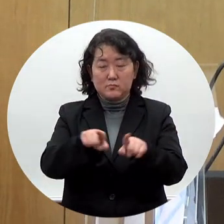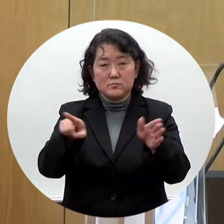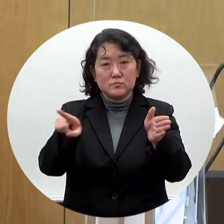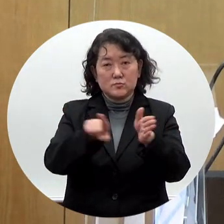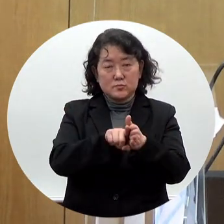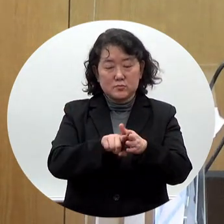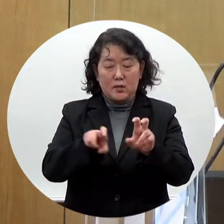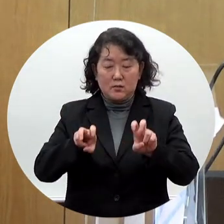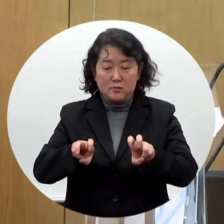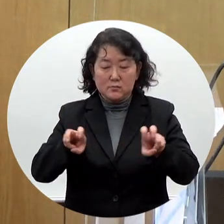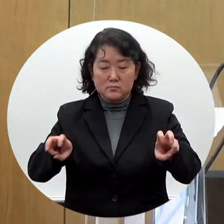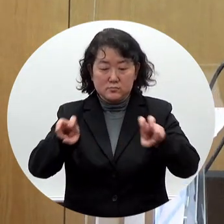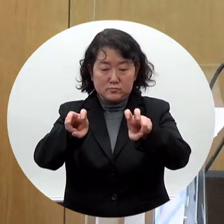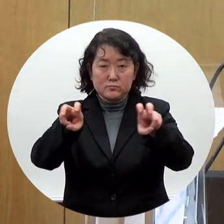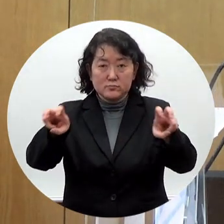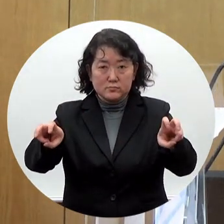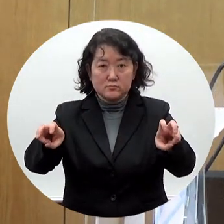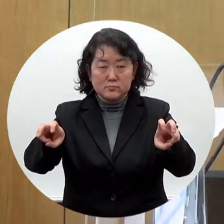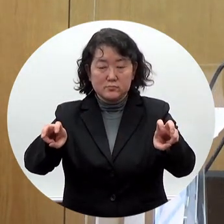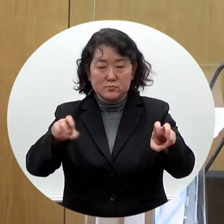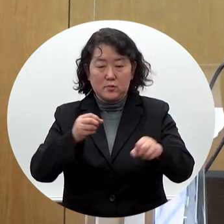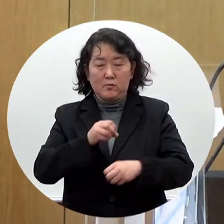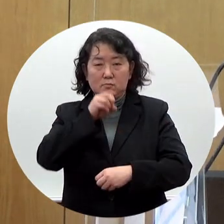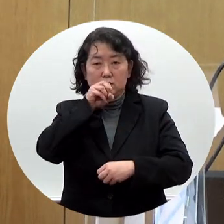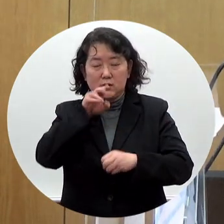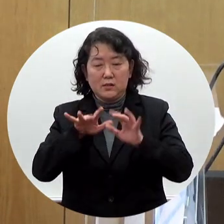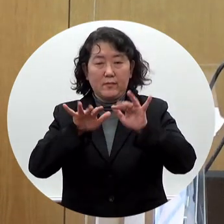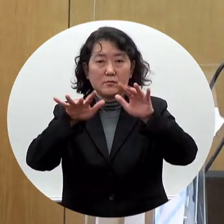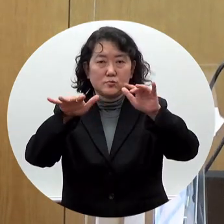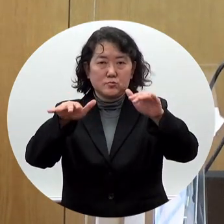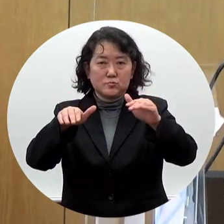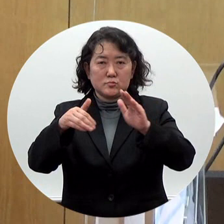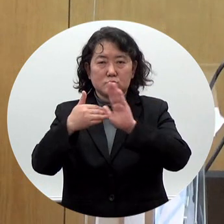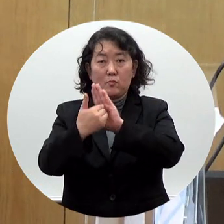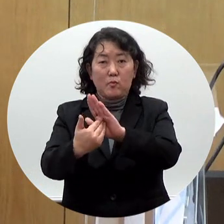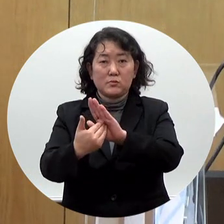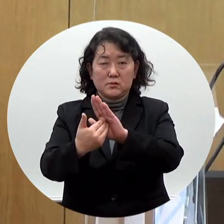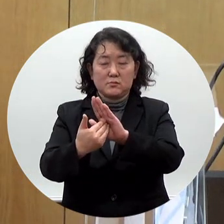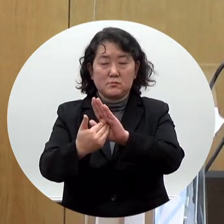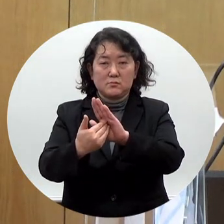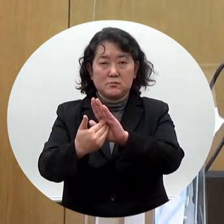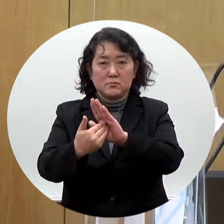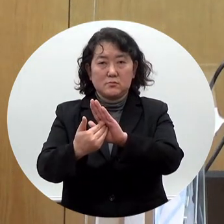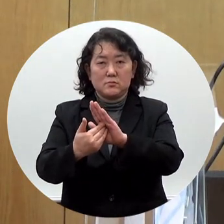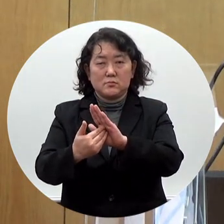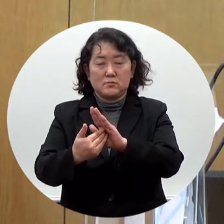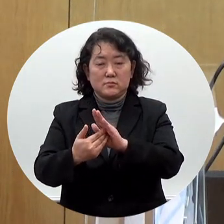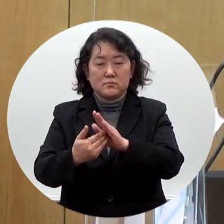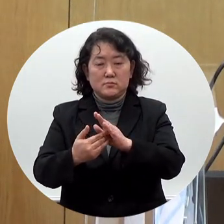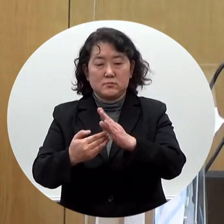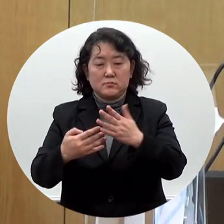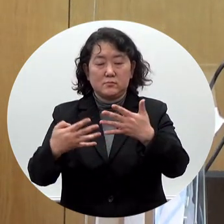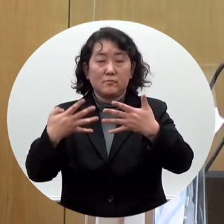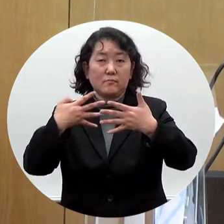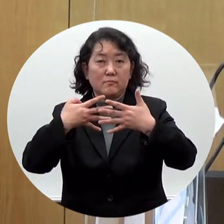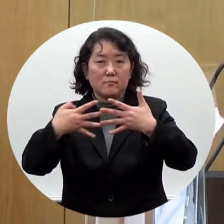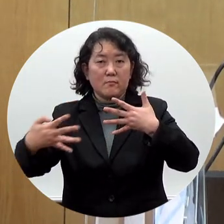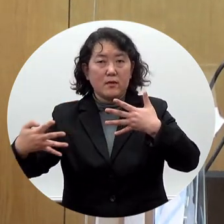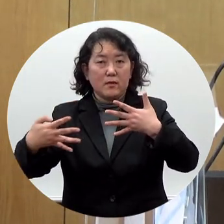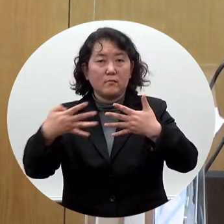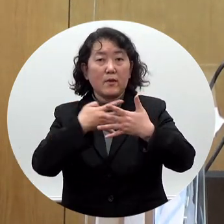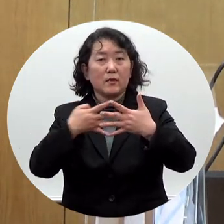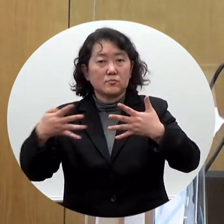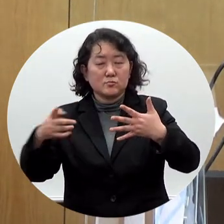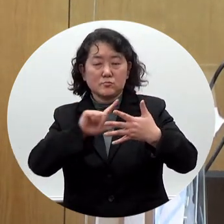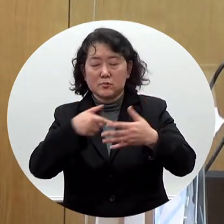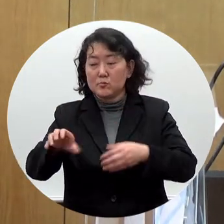の配置などの飛沫の感染対策を徹底してもらいたい。メニューであったり、ドアノブな